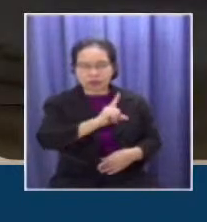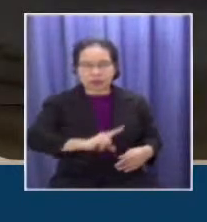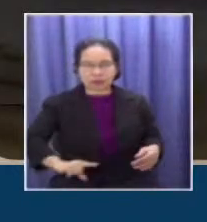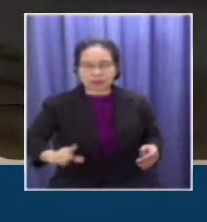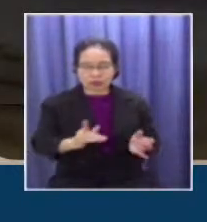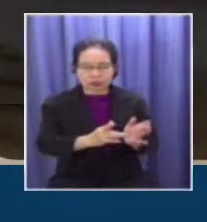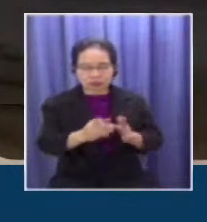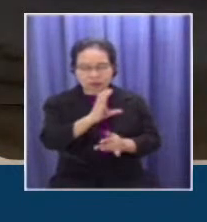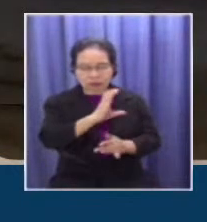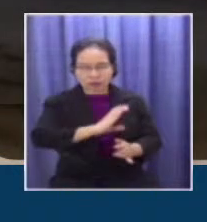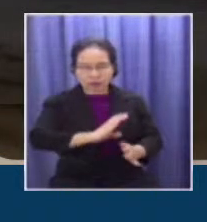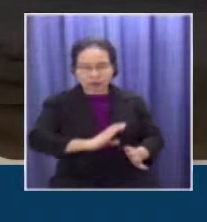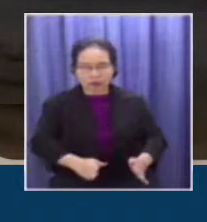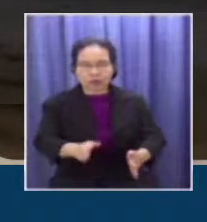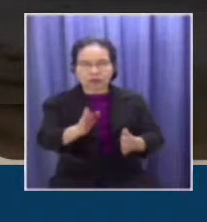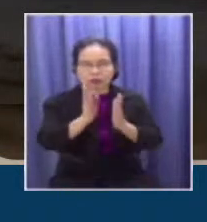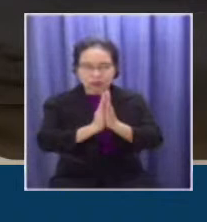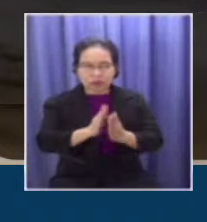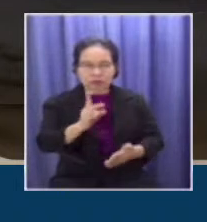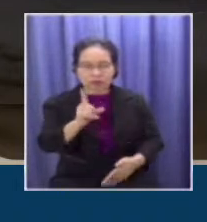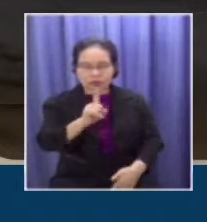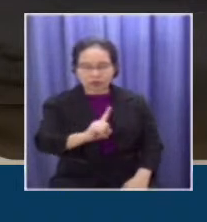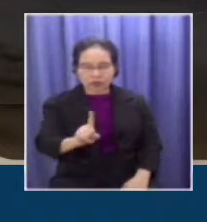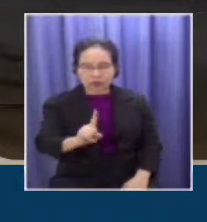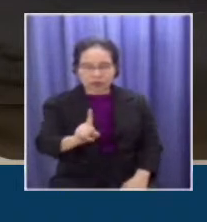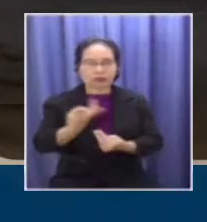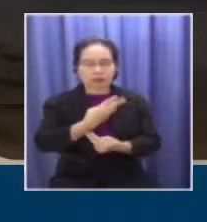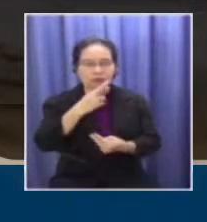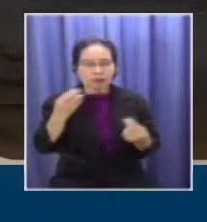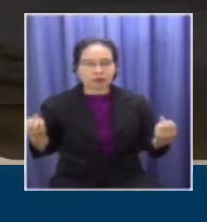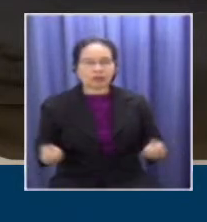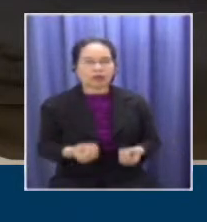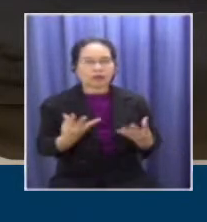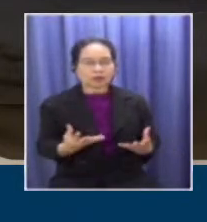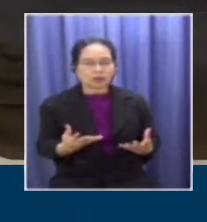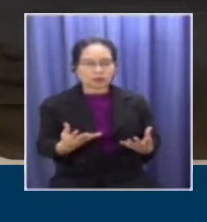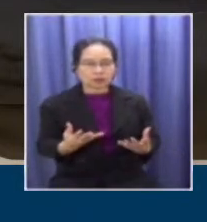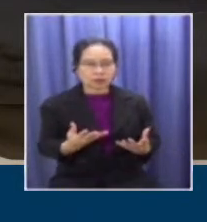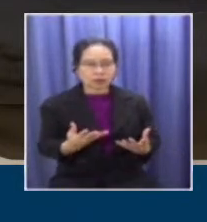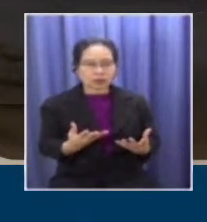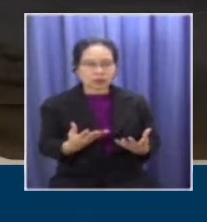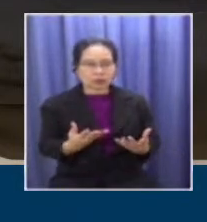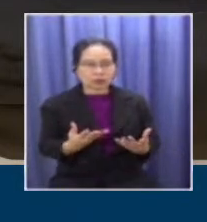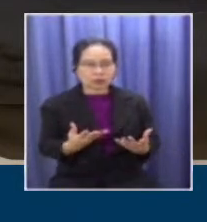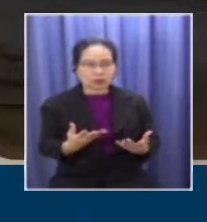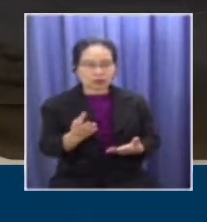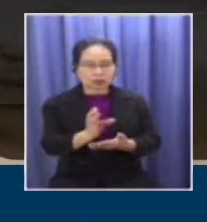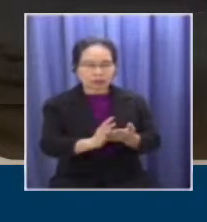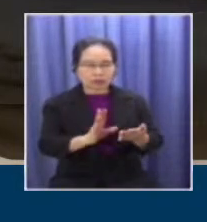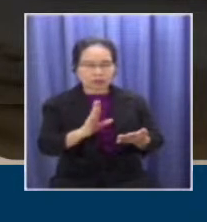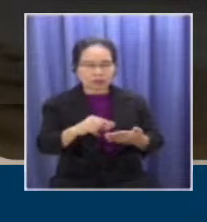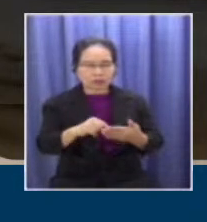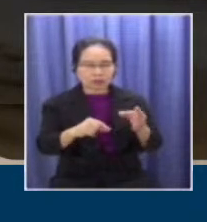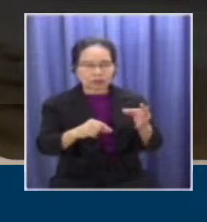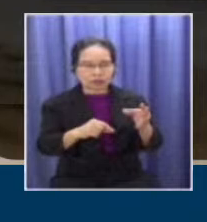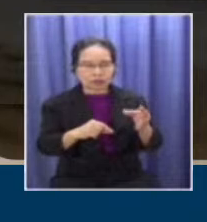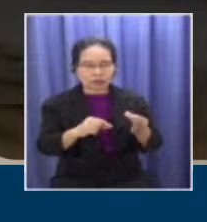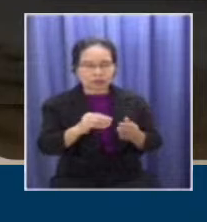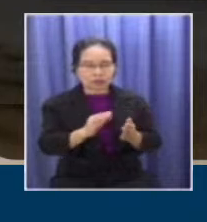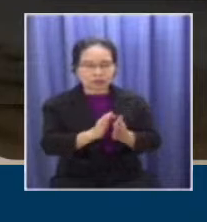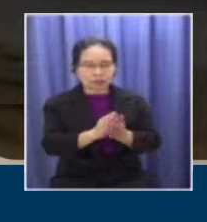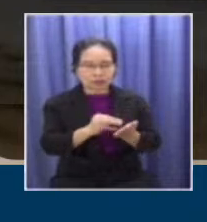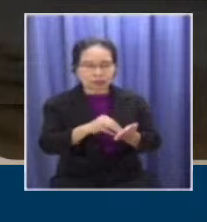din de sɛn na ahomane no ɛyi ano ka sɛ yɛn din de ɛdɔm ɛfiri sɛ yɛdɔɔso